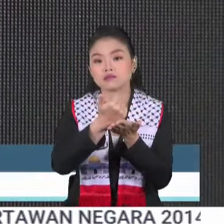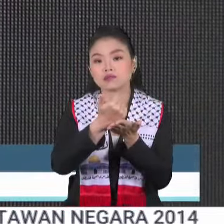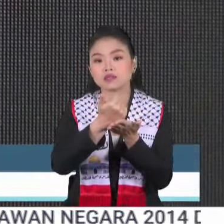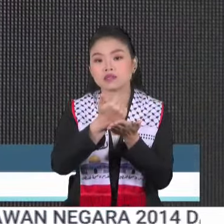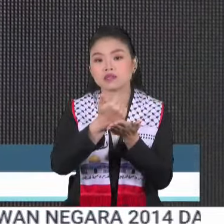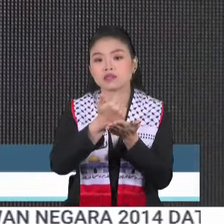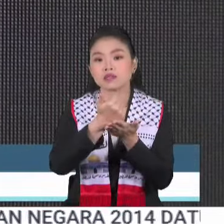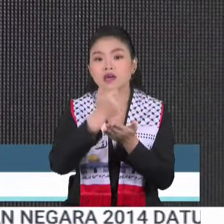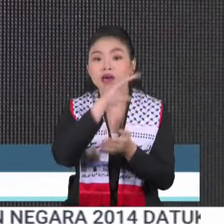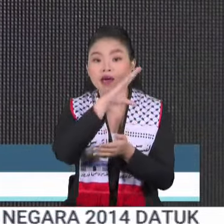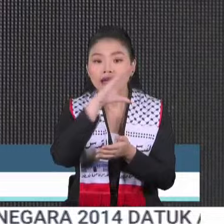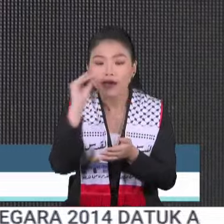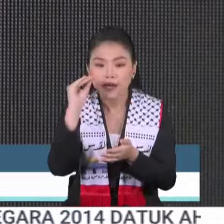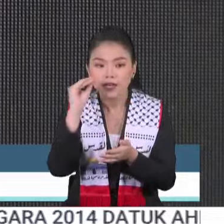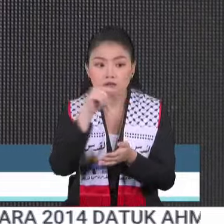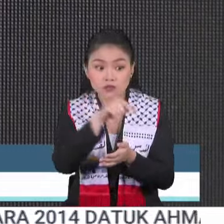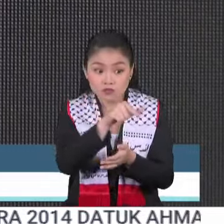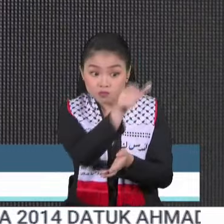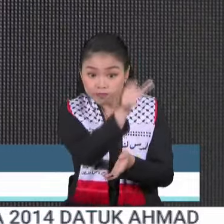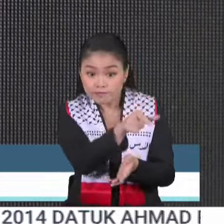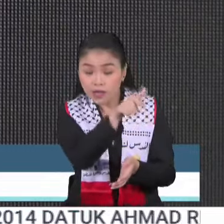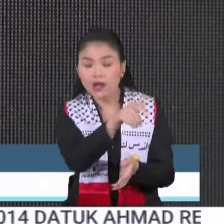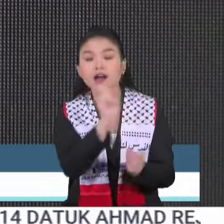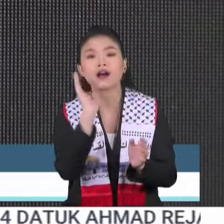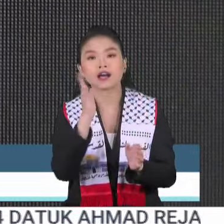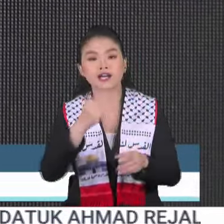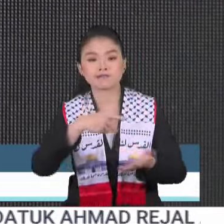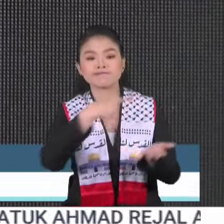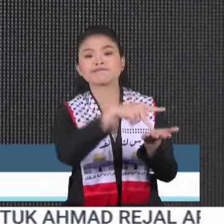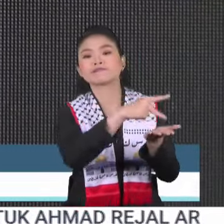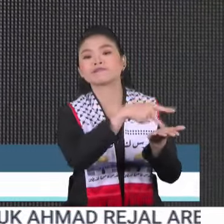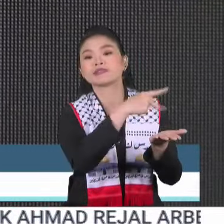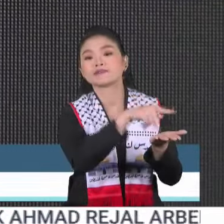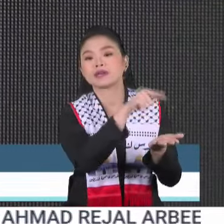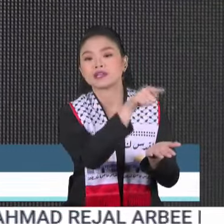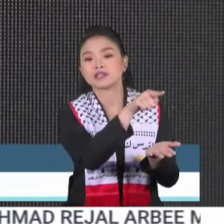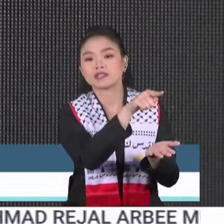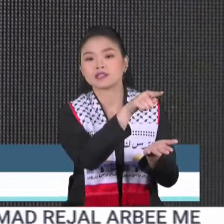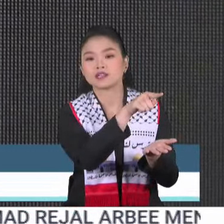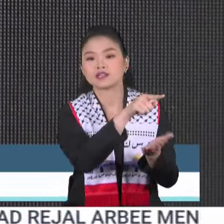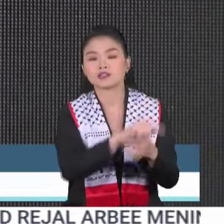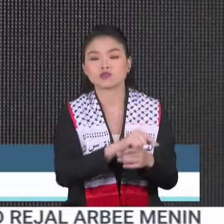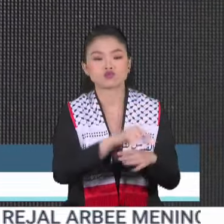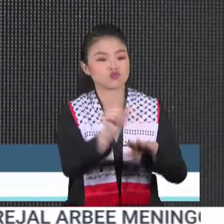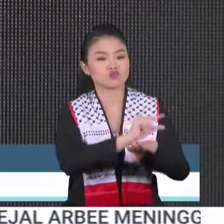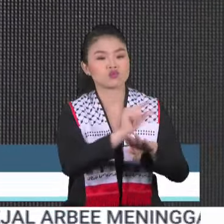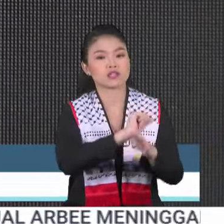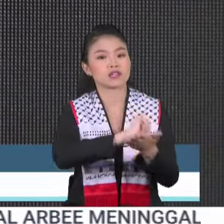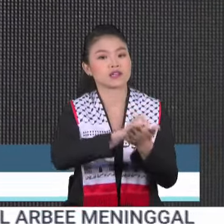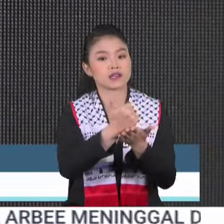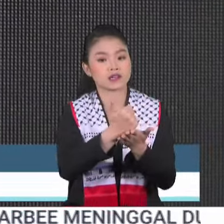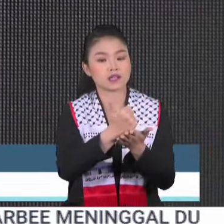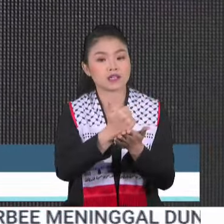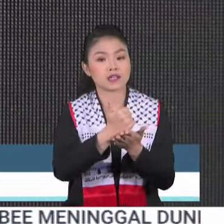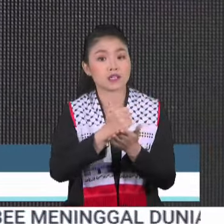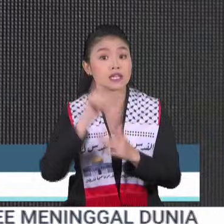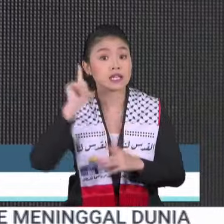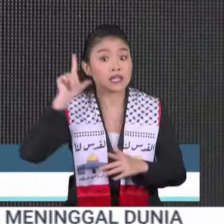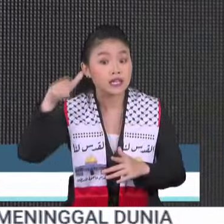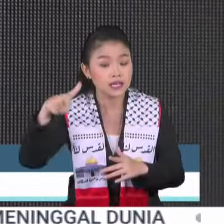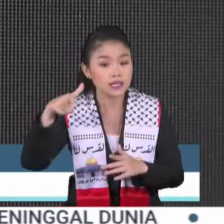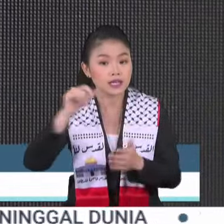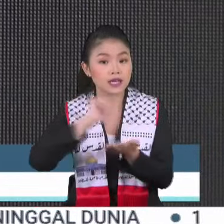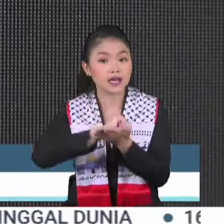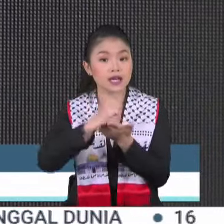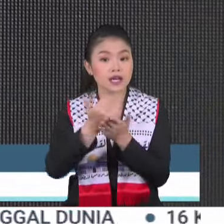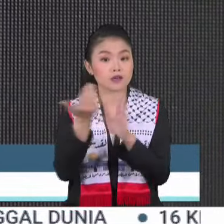Dan individu ni akan mendapat bayaran antara RM500 hingga RM1,500. Kemudian